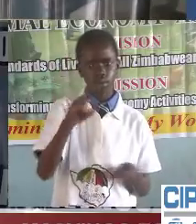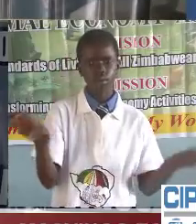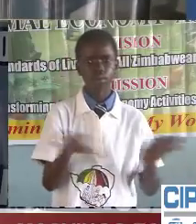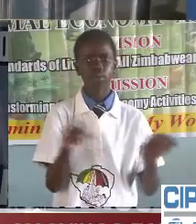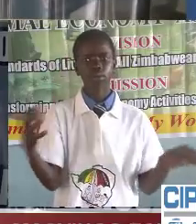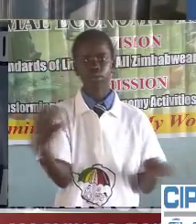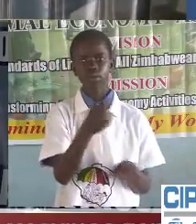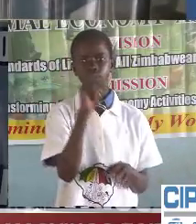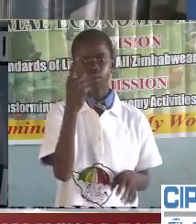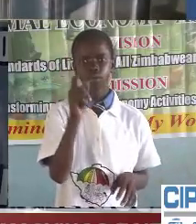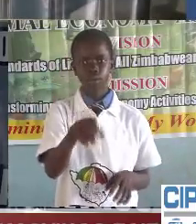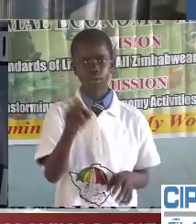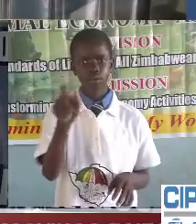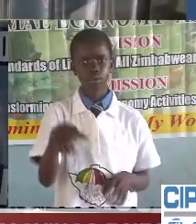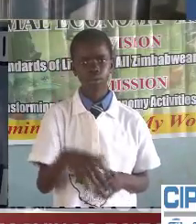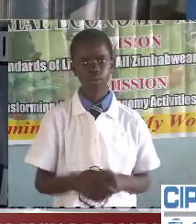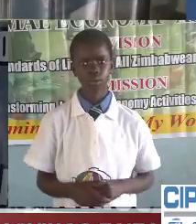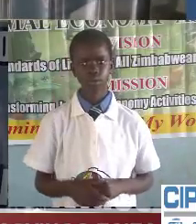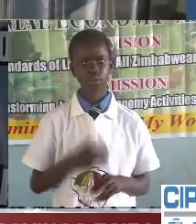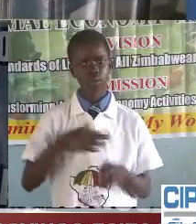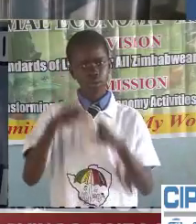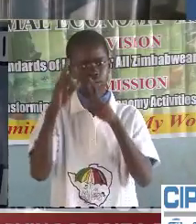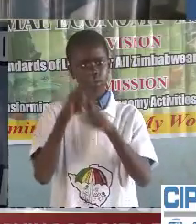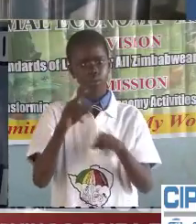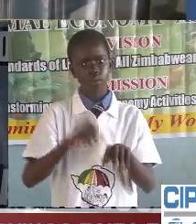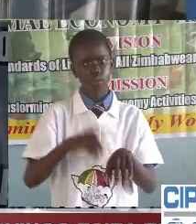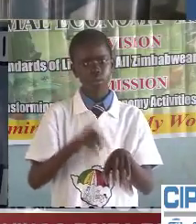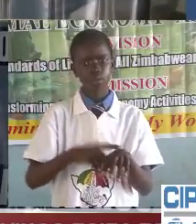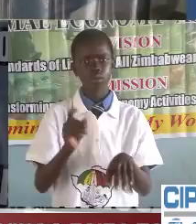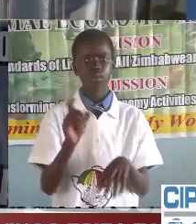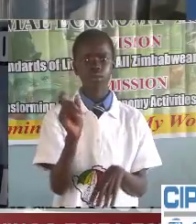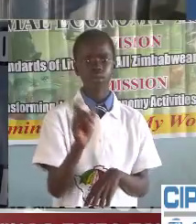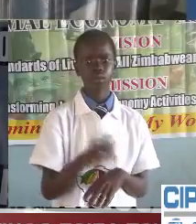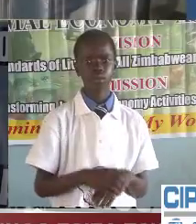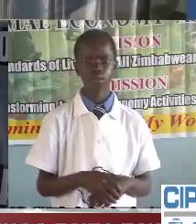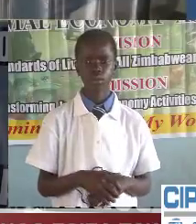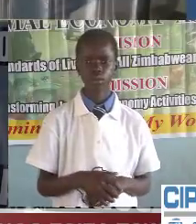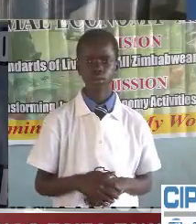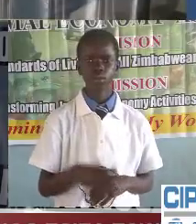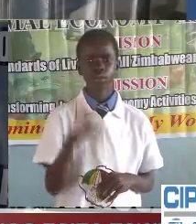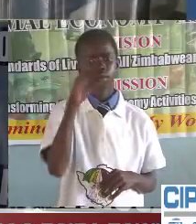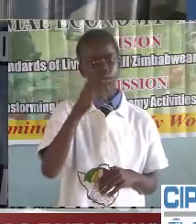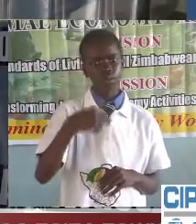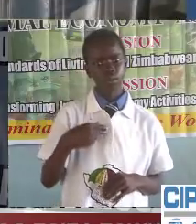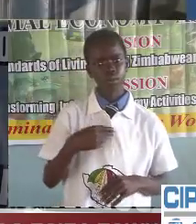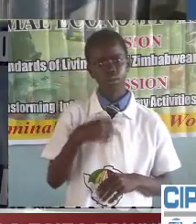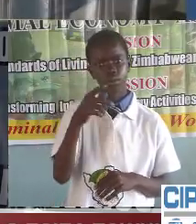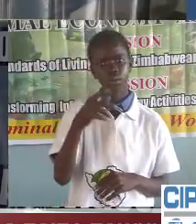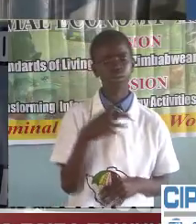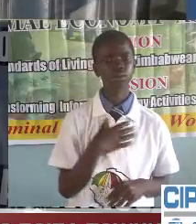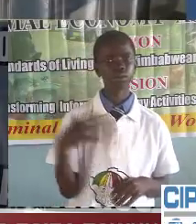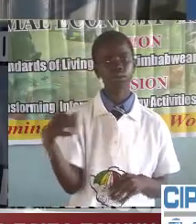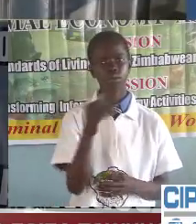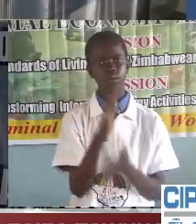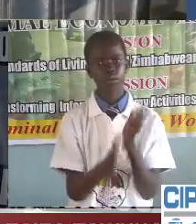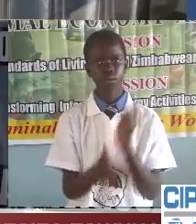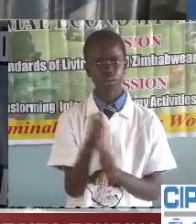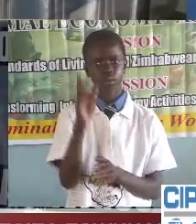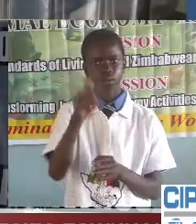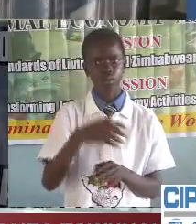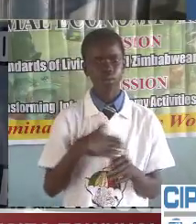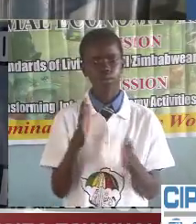vanowanikwa vari active mu-informal economy yedu. Saka inini aspiring